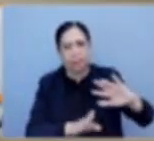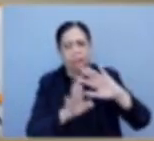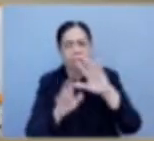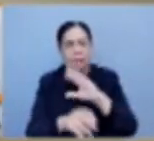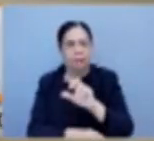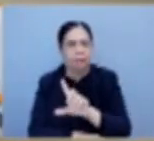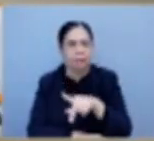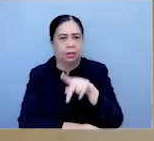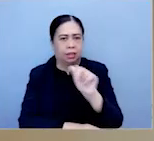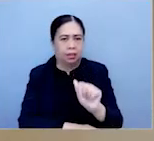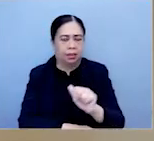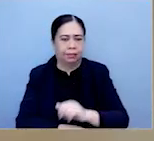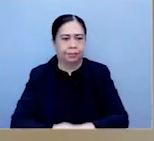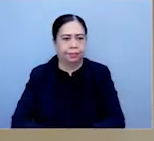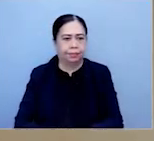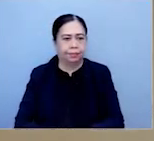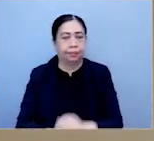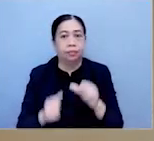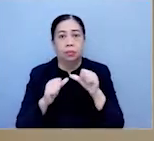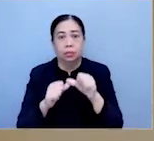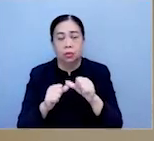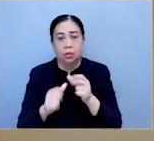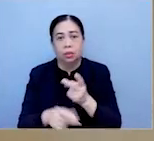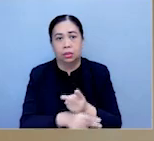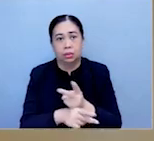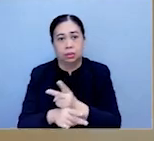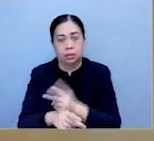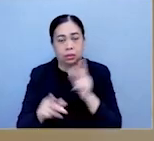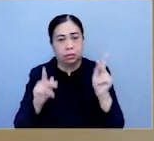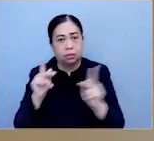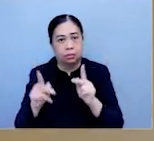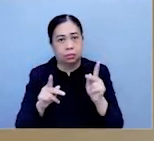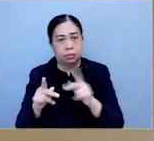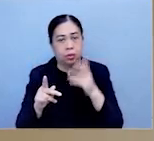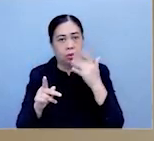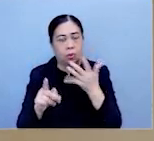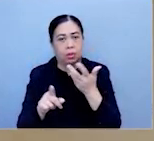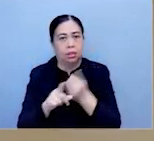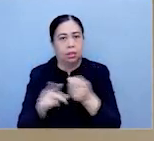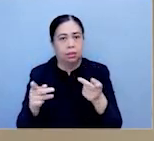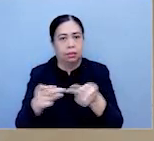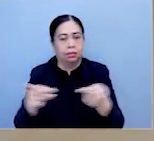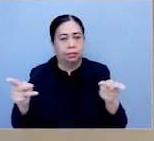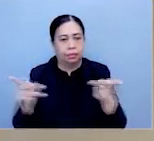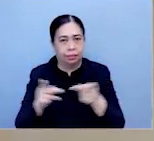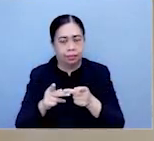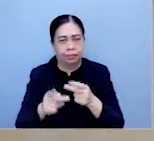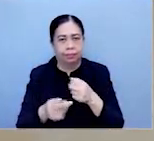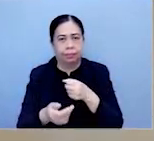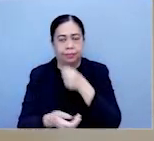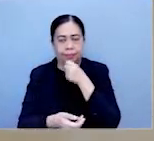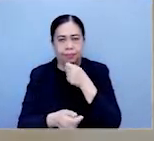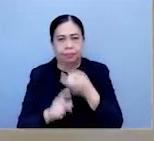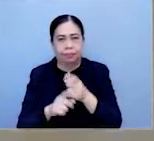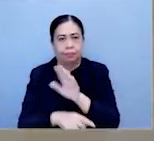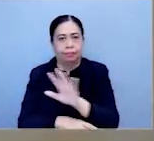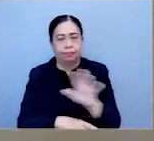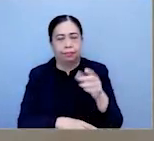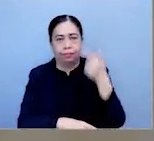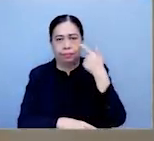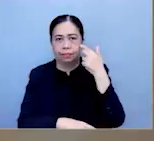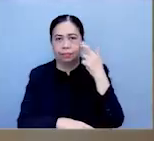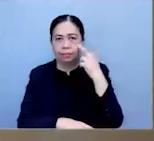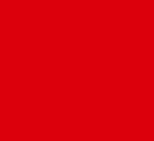area. Patuloy namang pinag-iingat ang mga residente sa mga apektadong lugar. Nagbabalita mula sa frontline, Gio